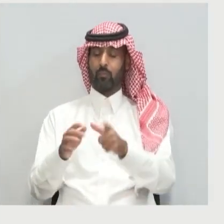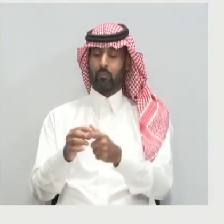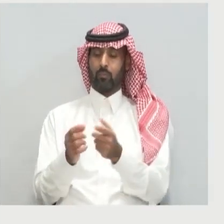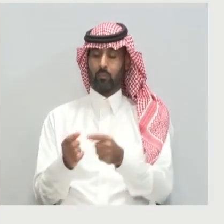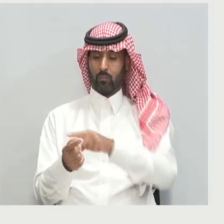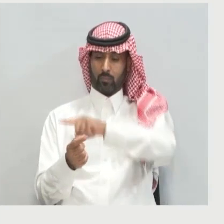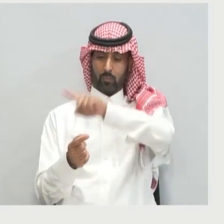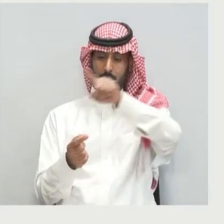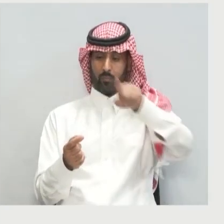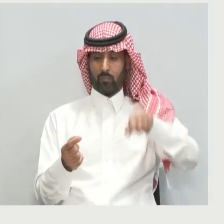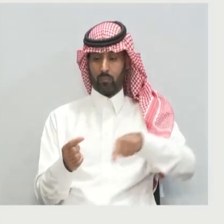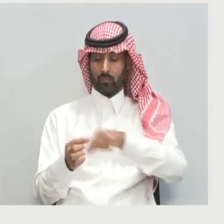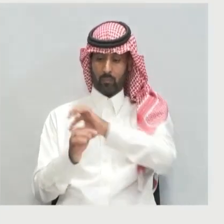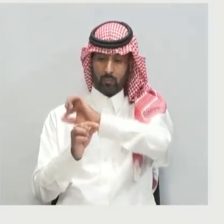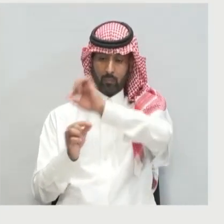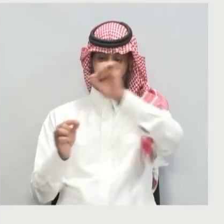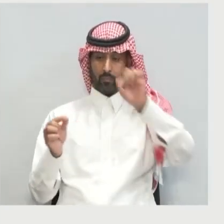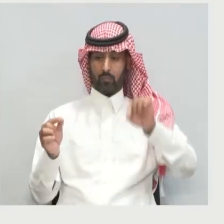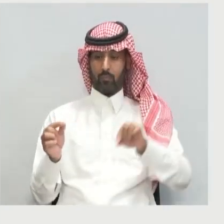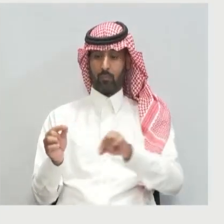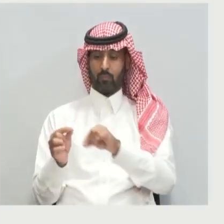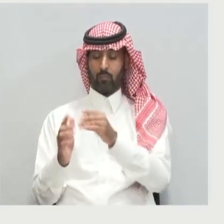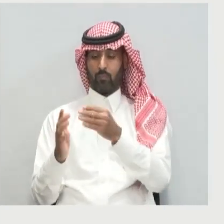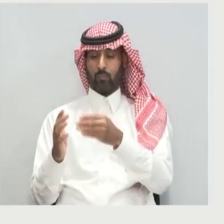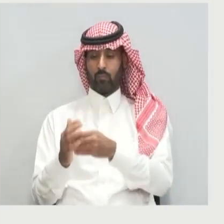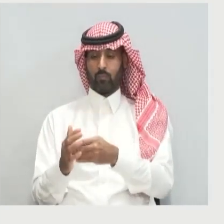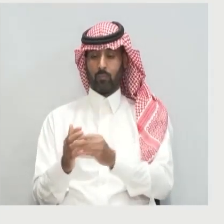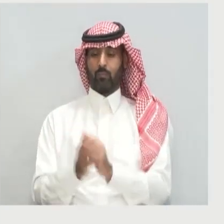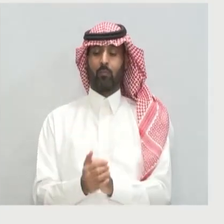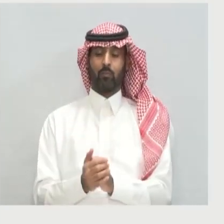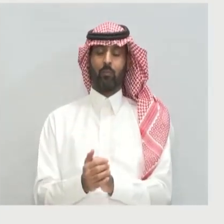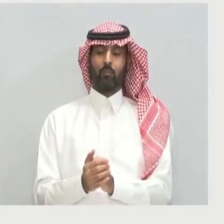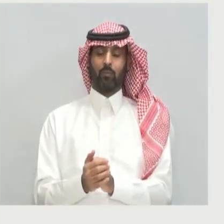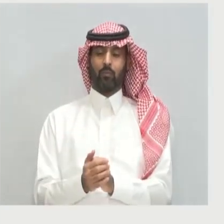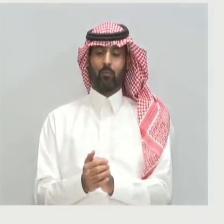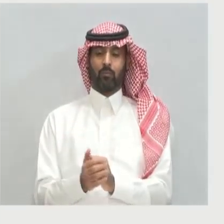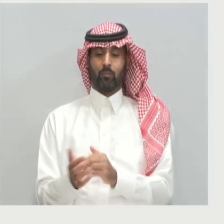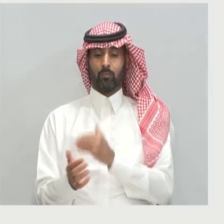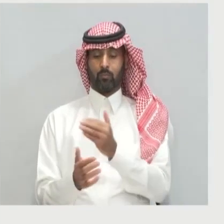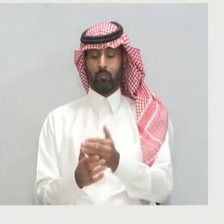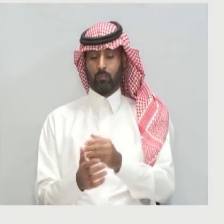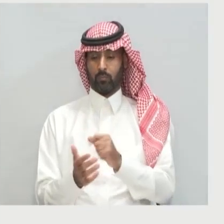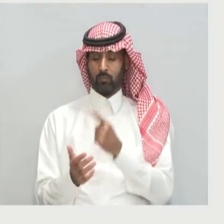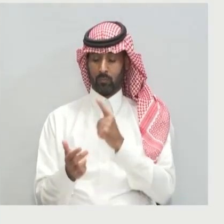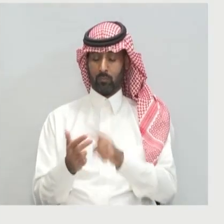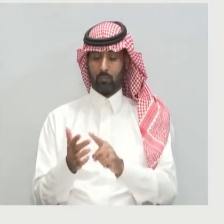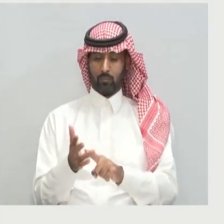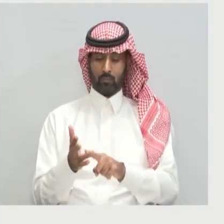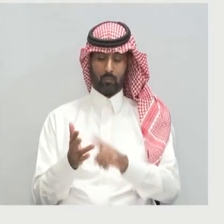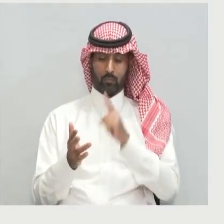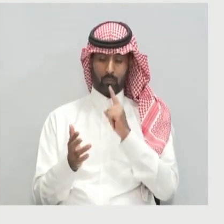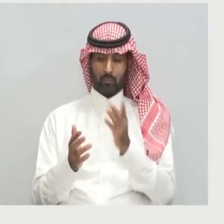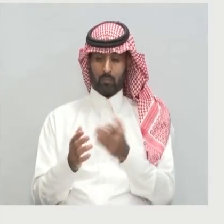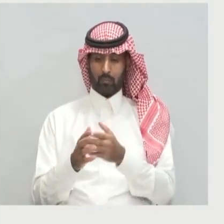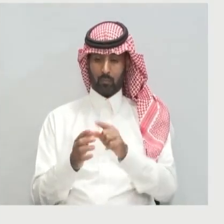عبر تلك الحلقه وصولا الى وجهتها النهائيه عندنا هنا مجموعه